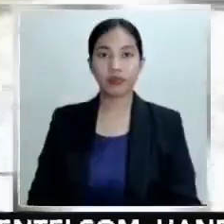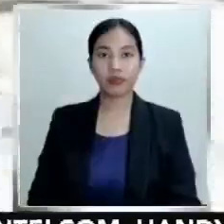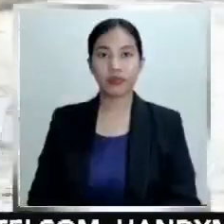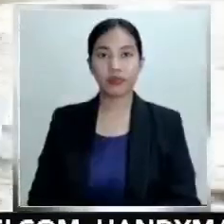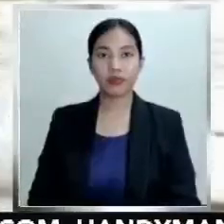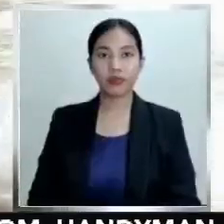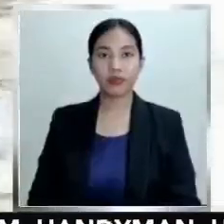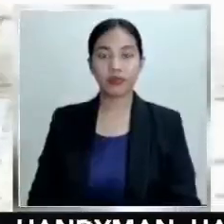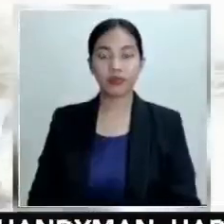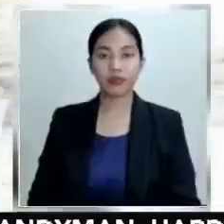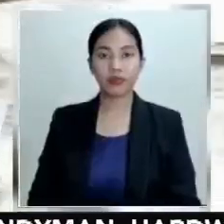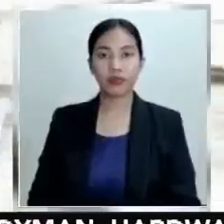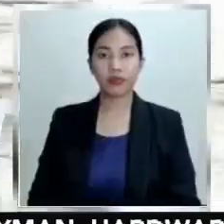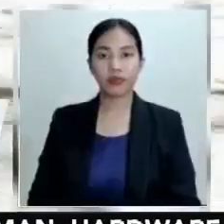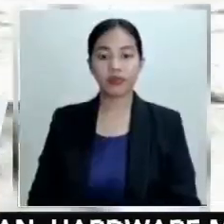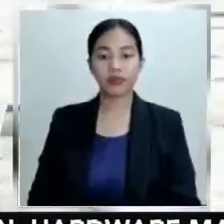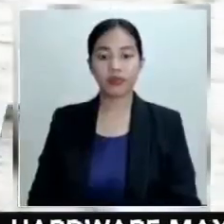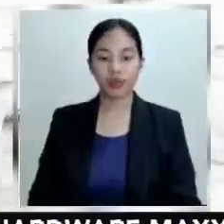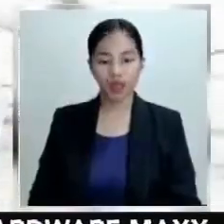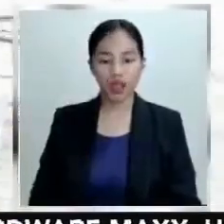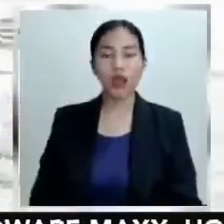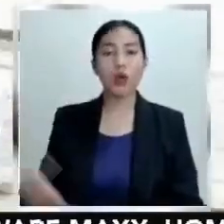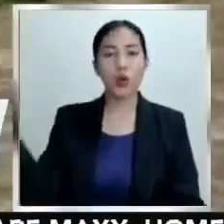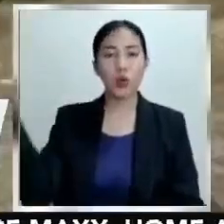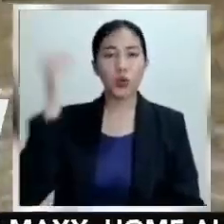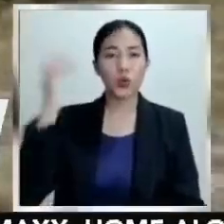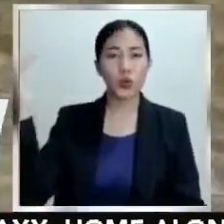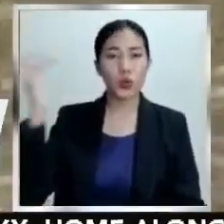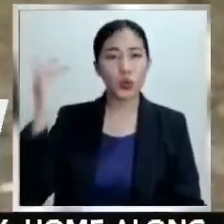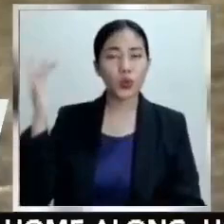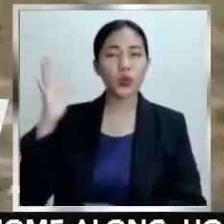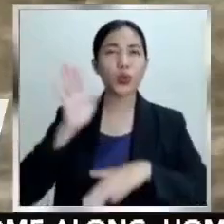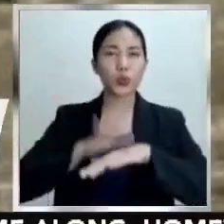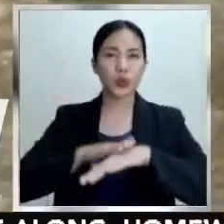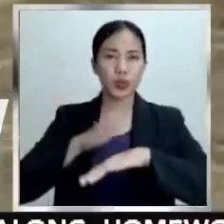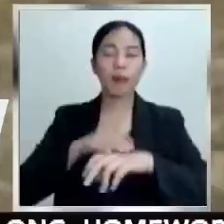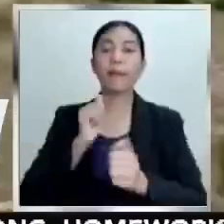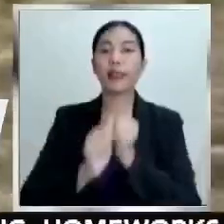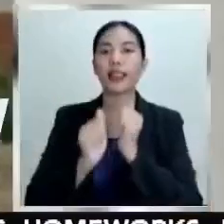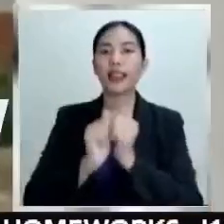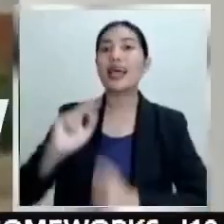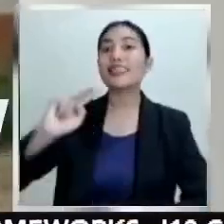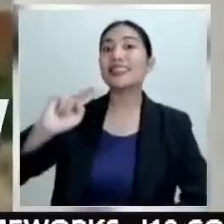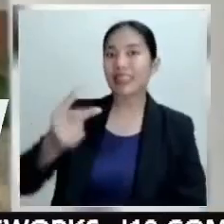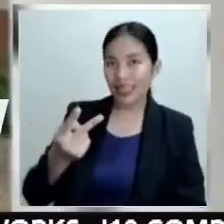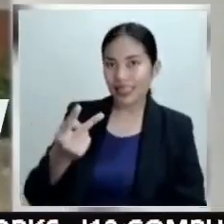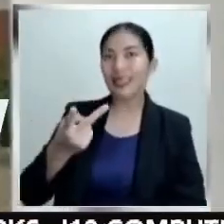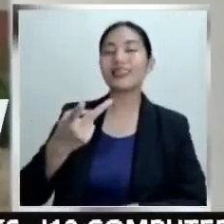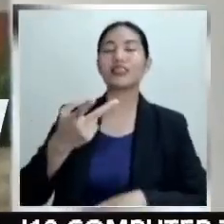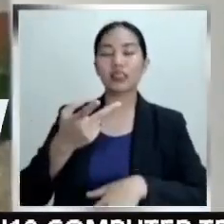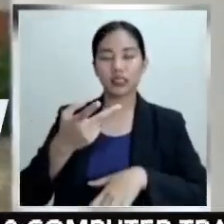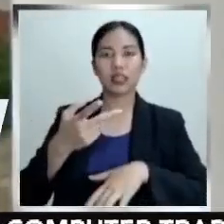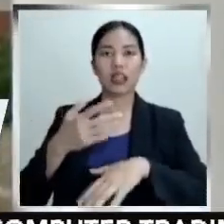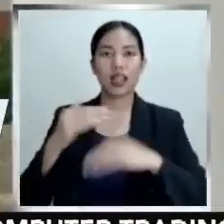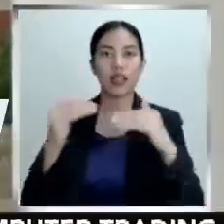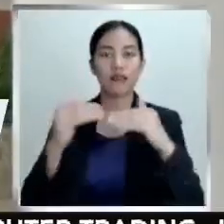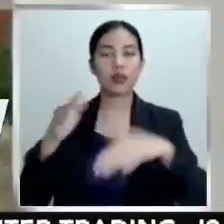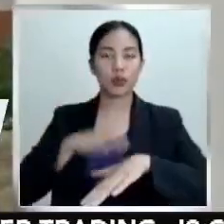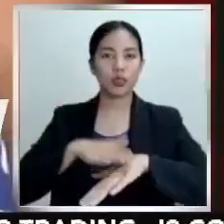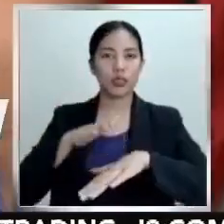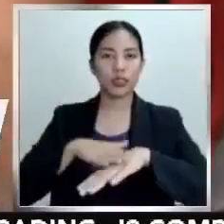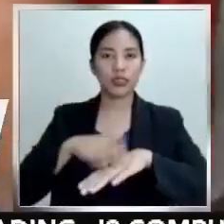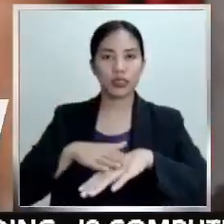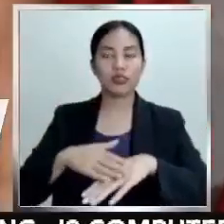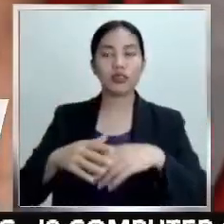pinatunog na ang sirena, hudyat ng ikalawang alarma. 16 meters na ang taas ng tubig, ibig sabihin, preemptive evacuation